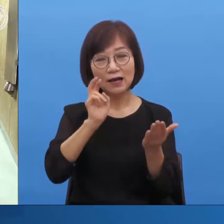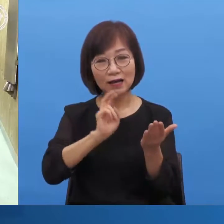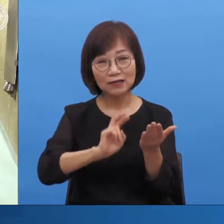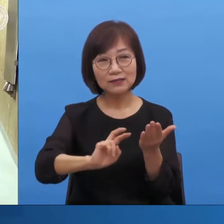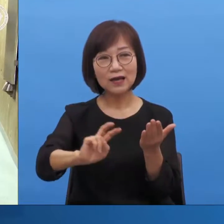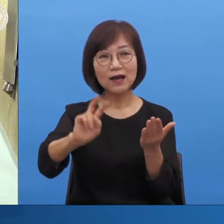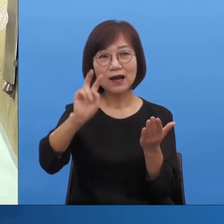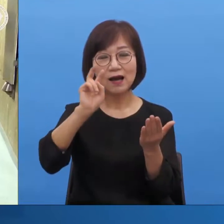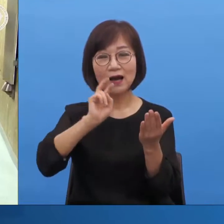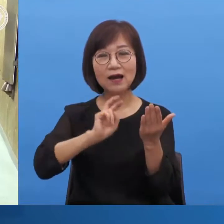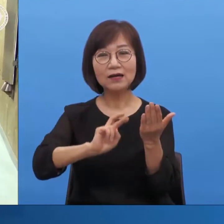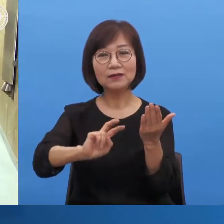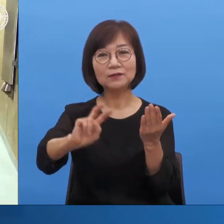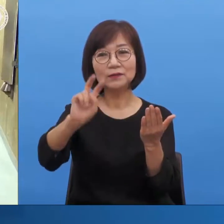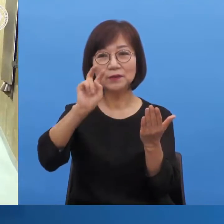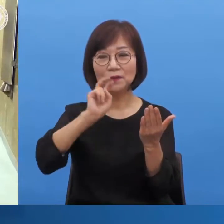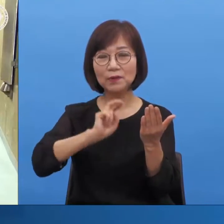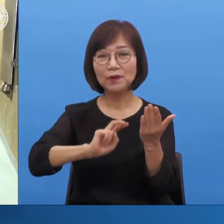나